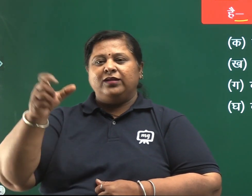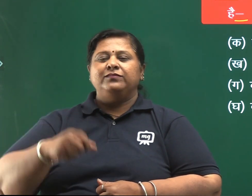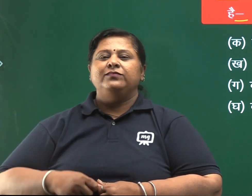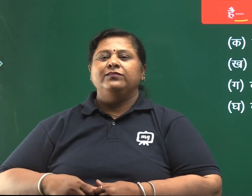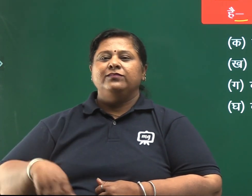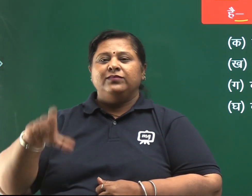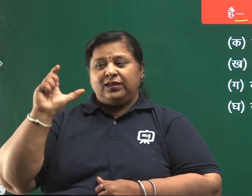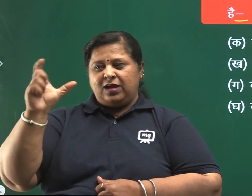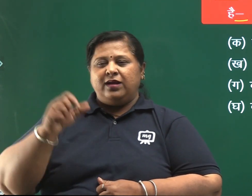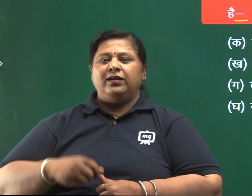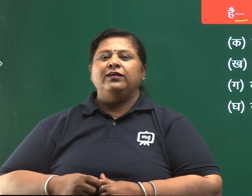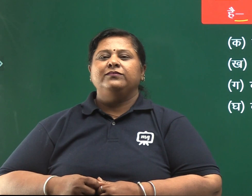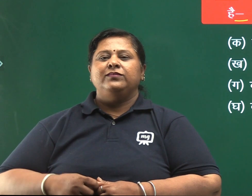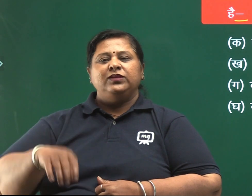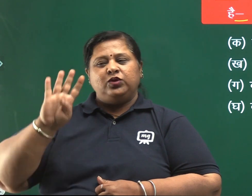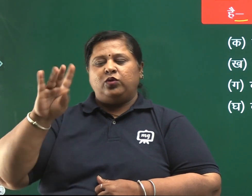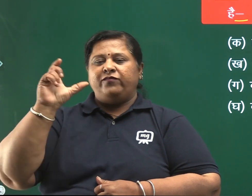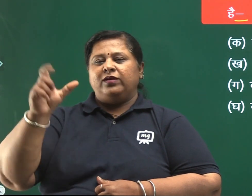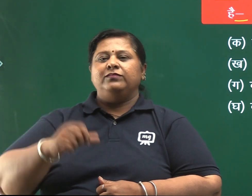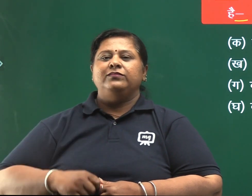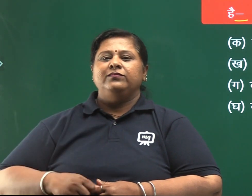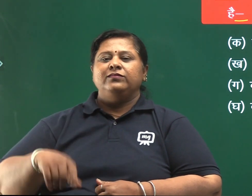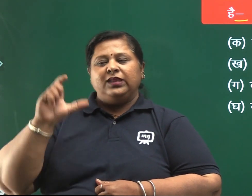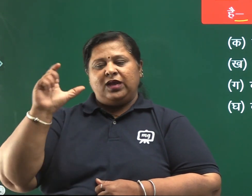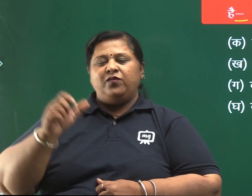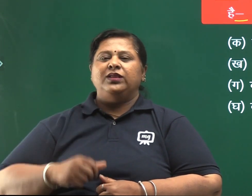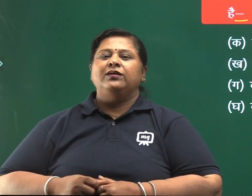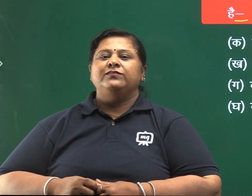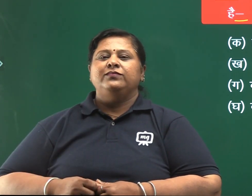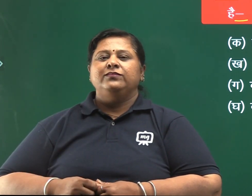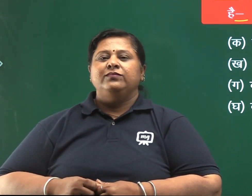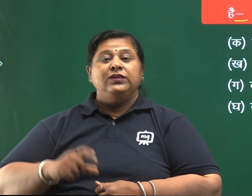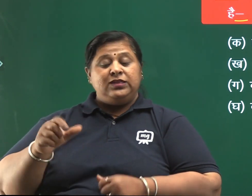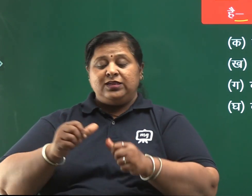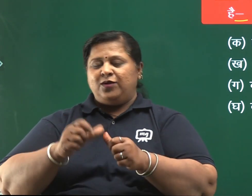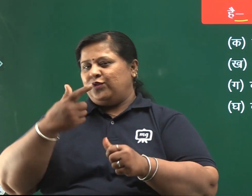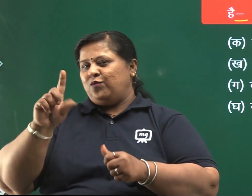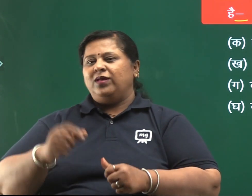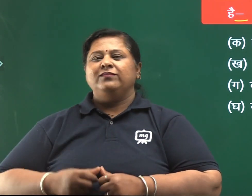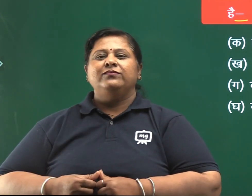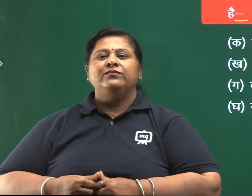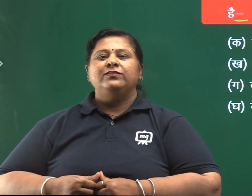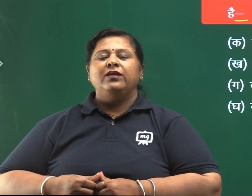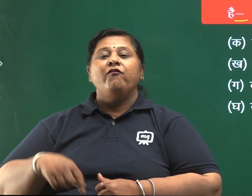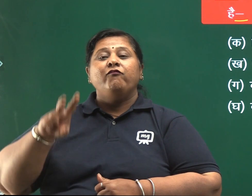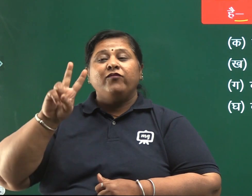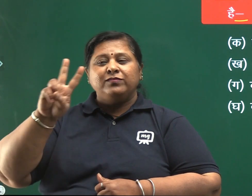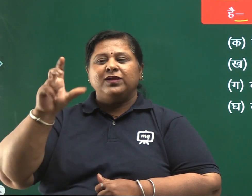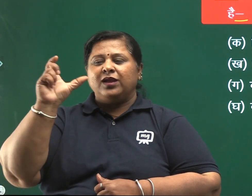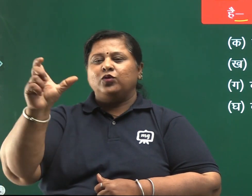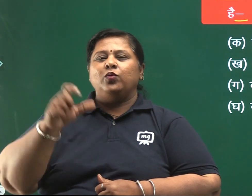विकल्प कहानी और चौथा विकल्प कविता। सही उत्तर होगा विकल्प संख्या